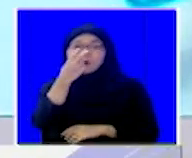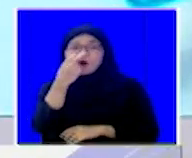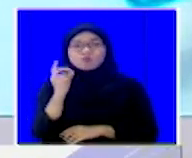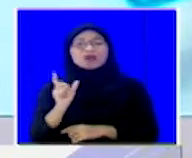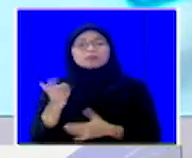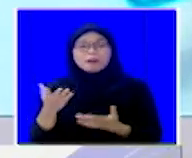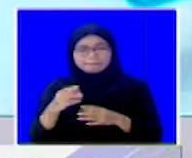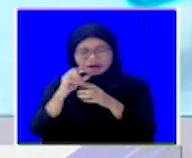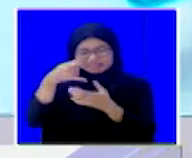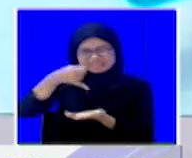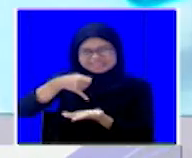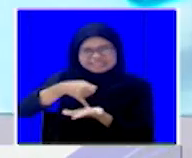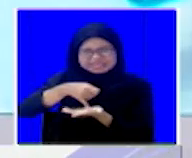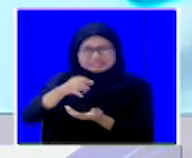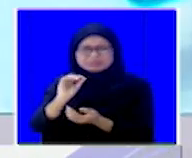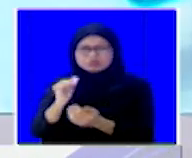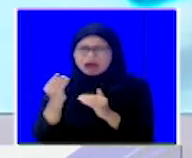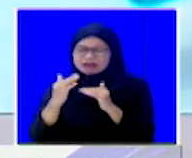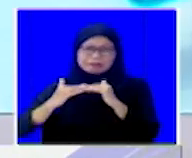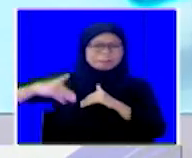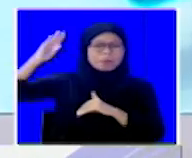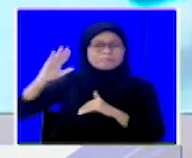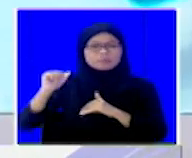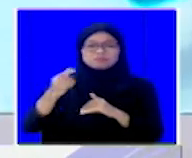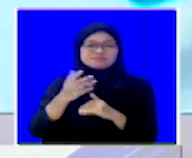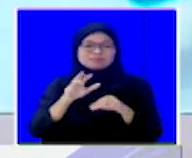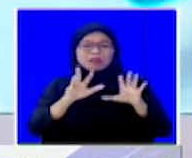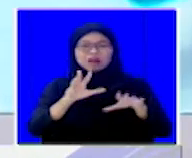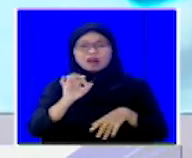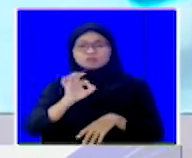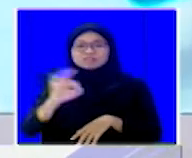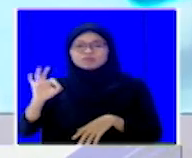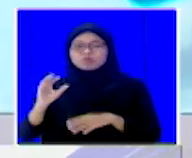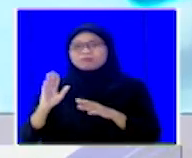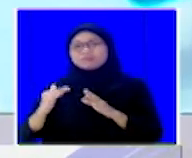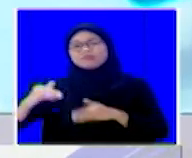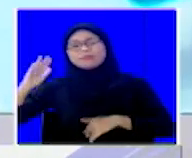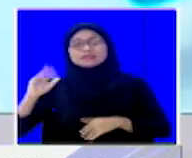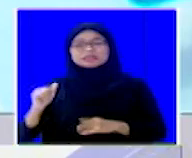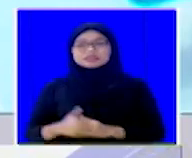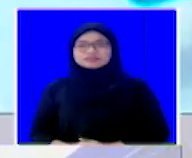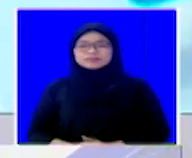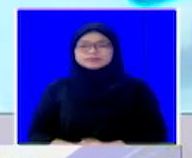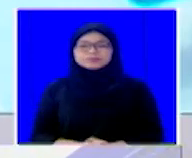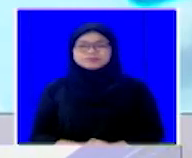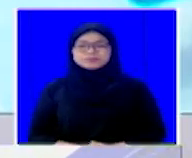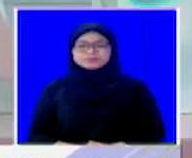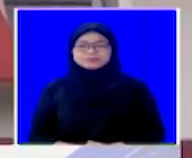Kota Bandung ini, pemirsa, dengan alasan stok harga PCR dari supplier masih tinggi, mereka masih menetapkan harga sebesar